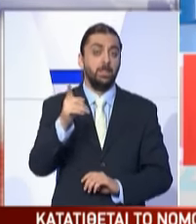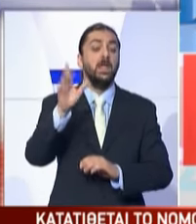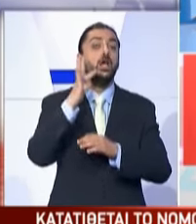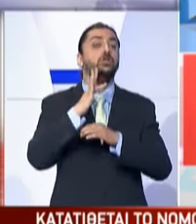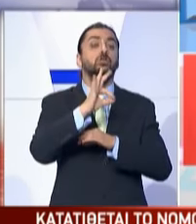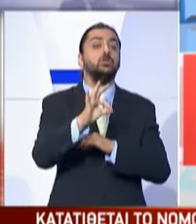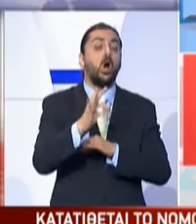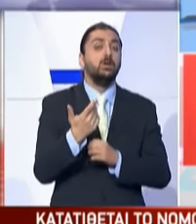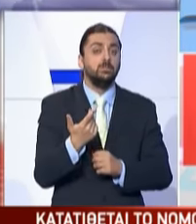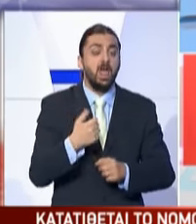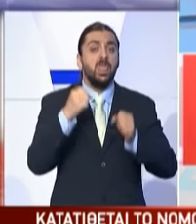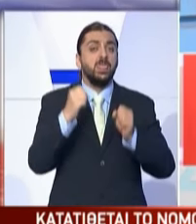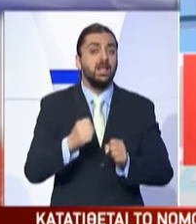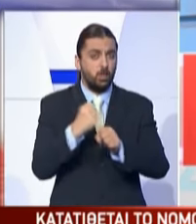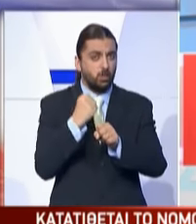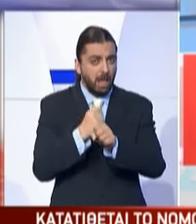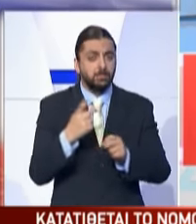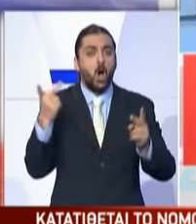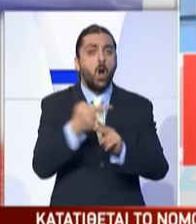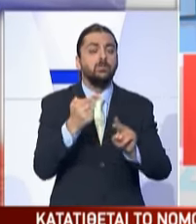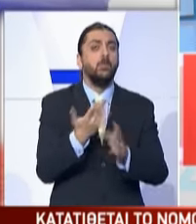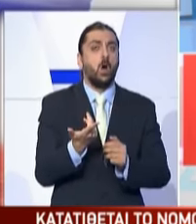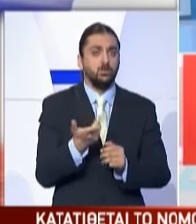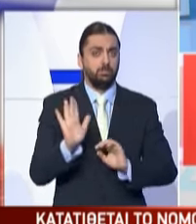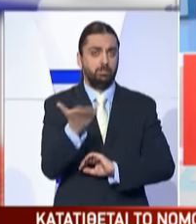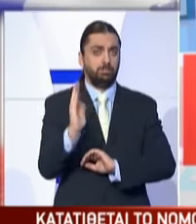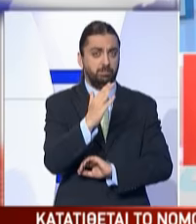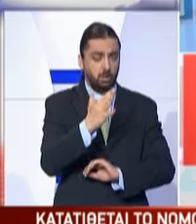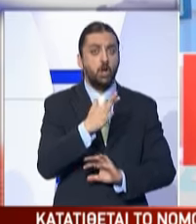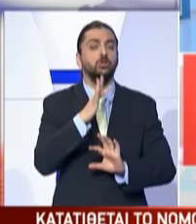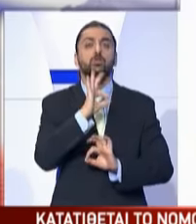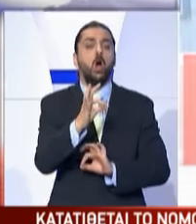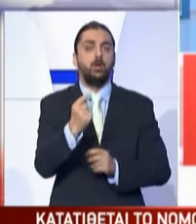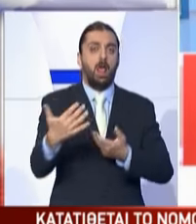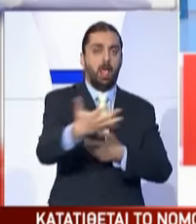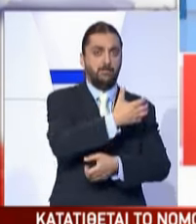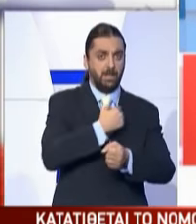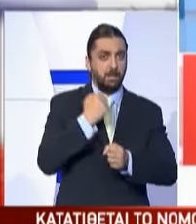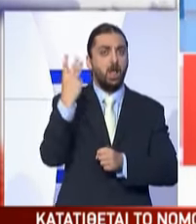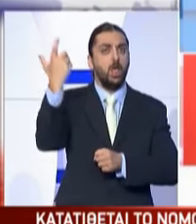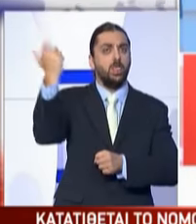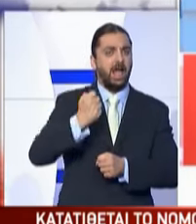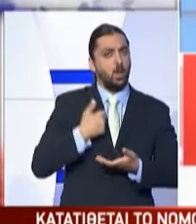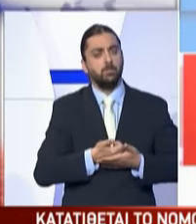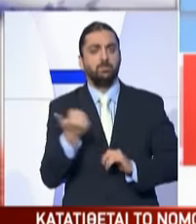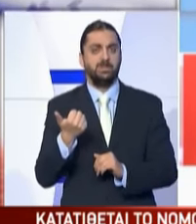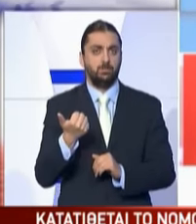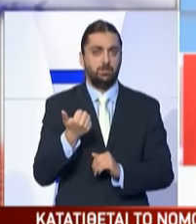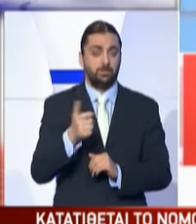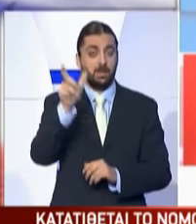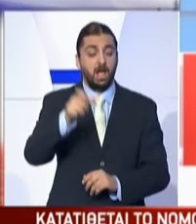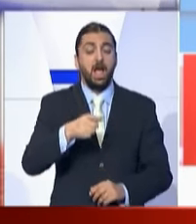να περικόψουμε θέσεις, να πετάξουμε έξω για να ξεκονομήσουμε κονδύλια, να τα δώσουμε στους σπουδαίους. Αυτή είναι. Το μεγάλο πρόβλημα του δημοσίου